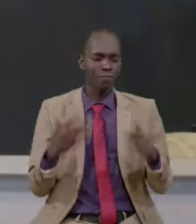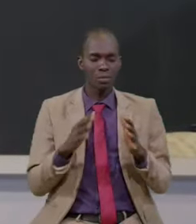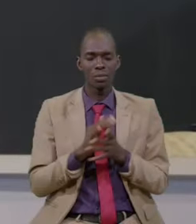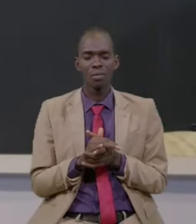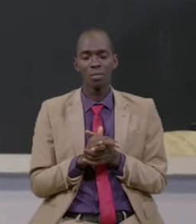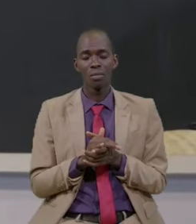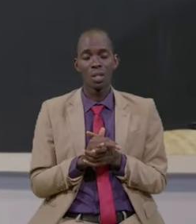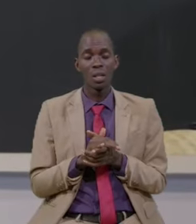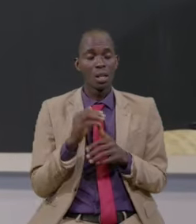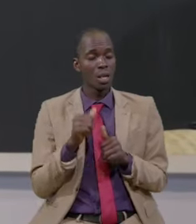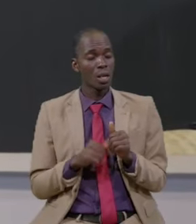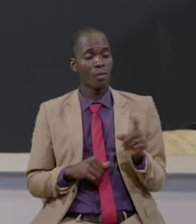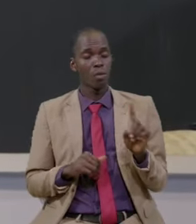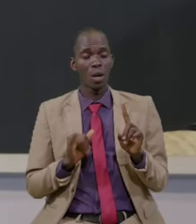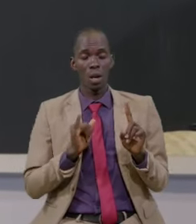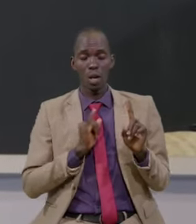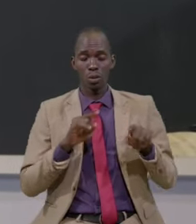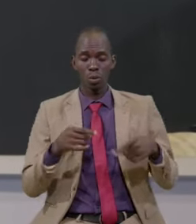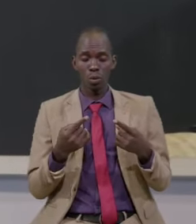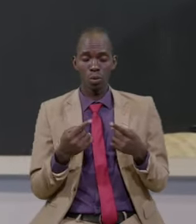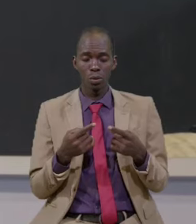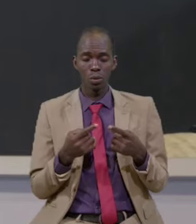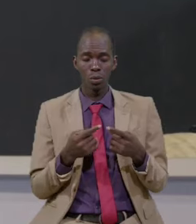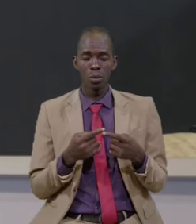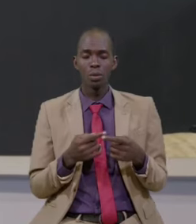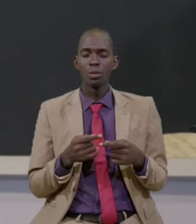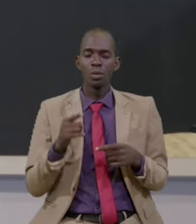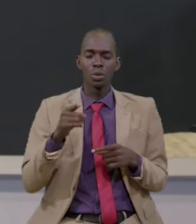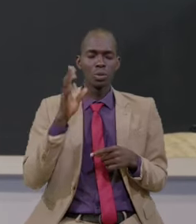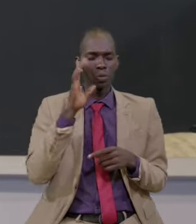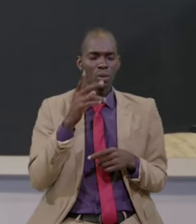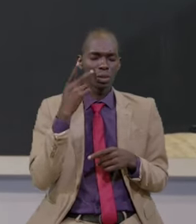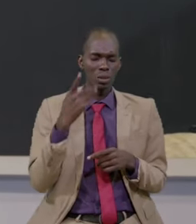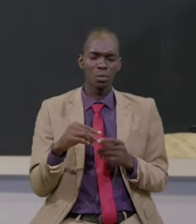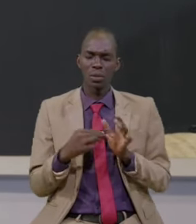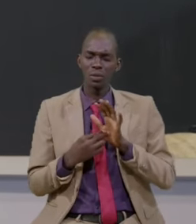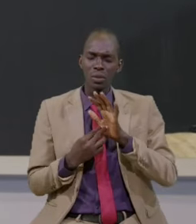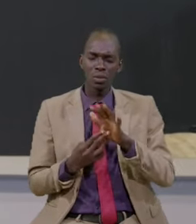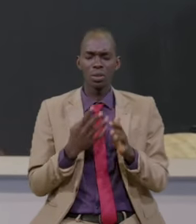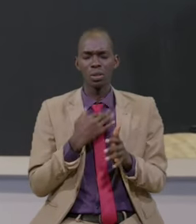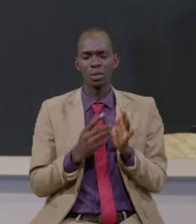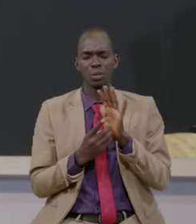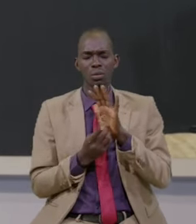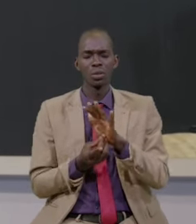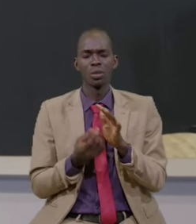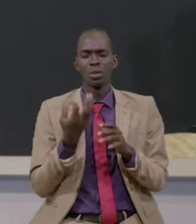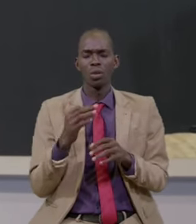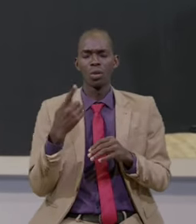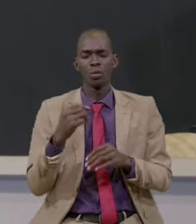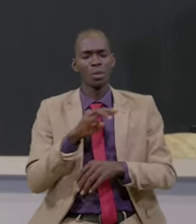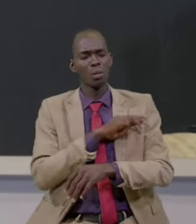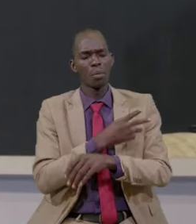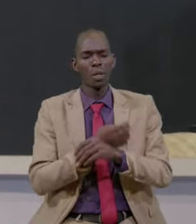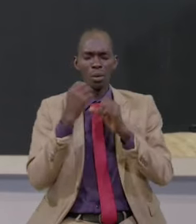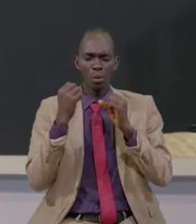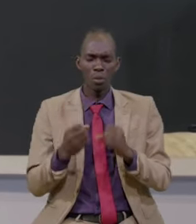partout où je vais. Tu verras la manifestation et la démonstration de la grande puissance de Dieu dans